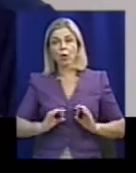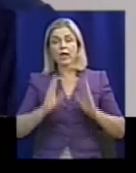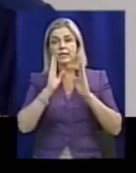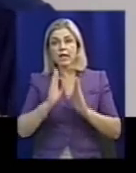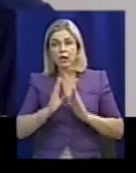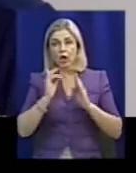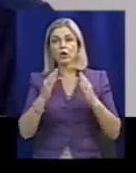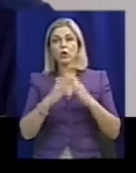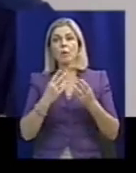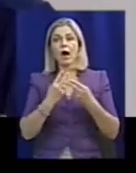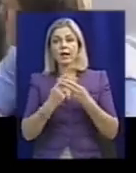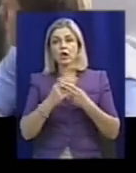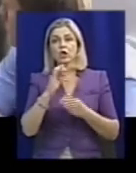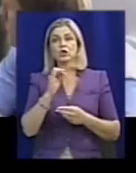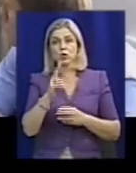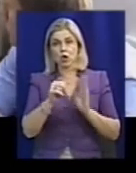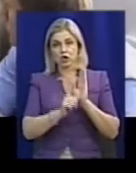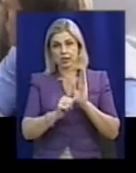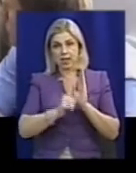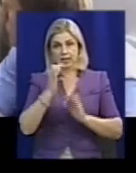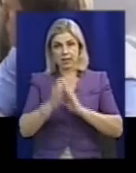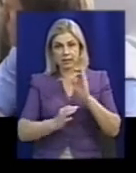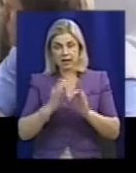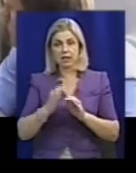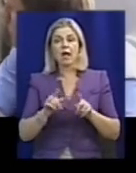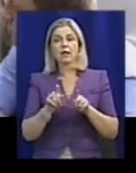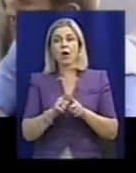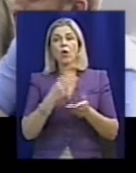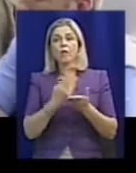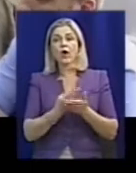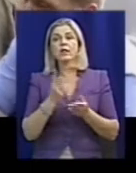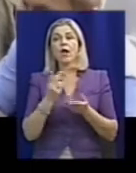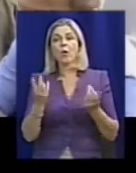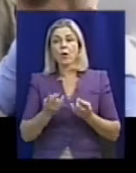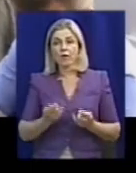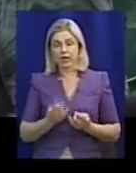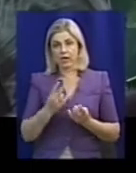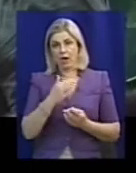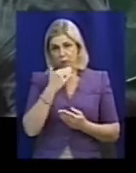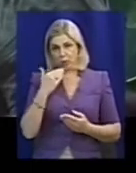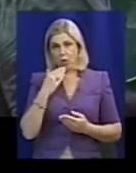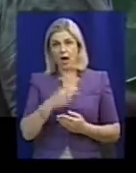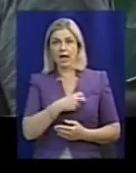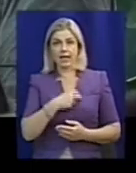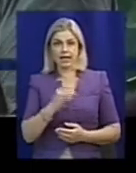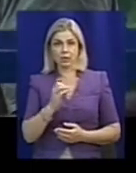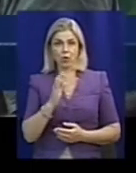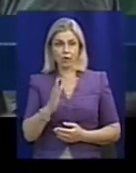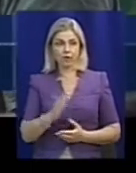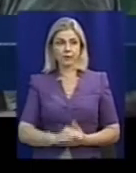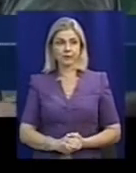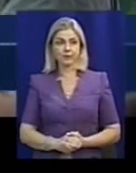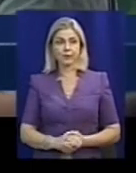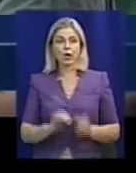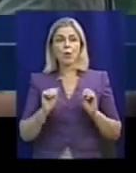домашній арешт на строк 60 діб, аргументуючи таку необхідність низкою ризиків. Це може